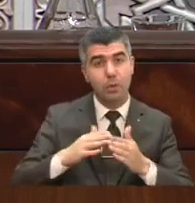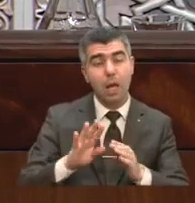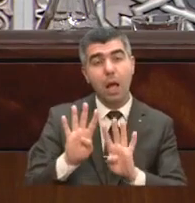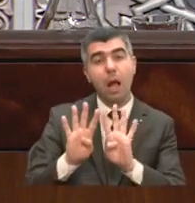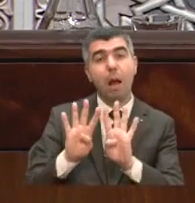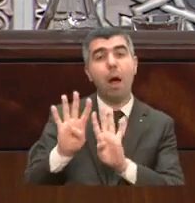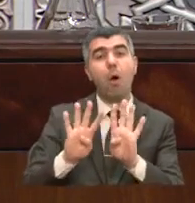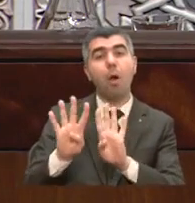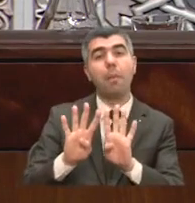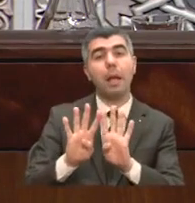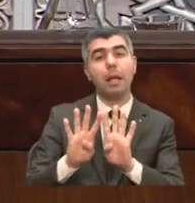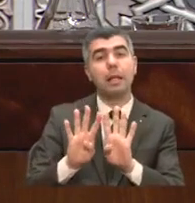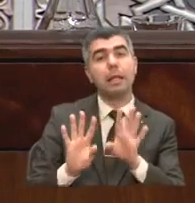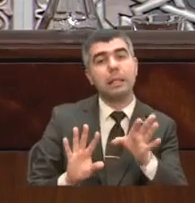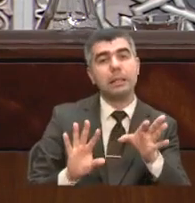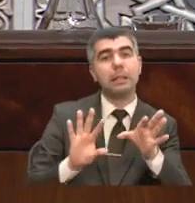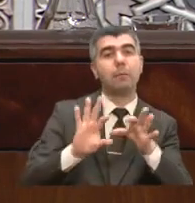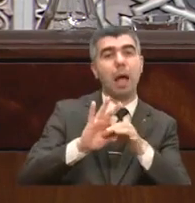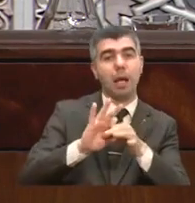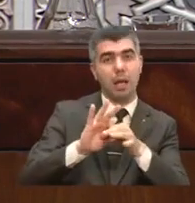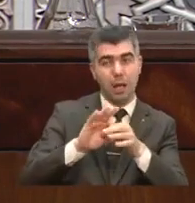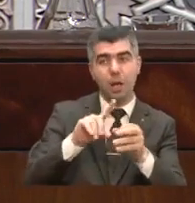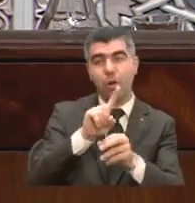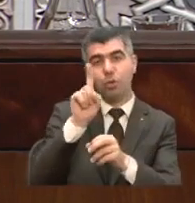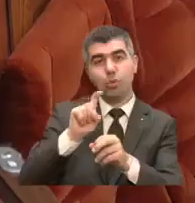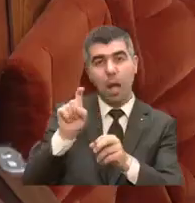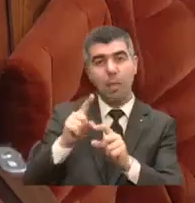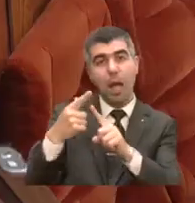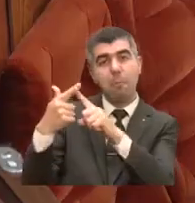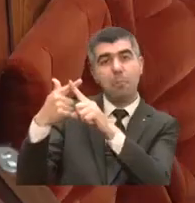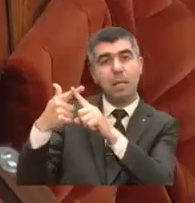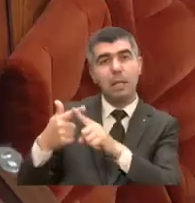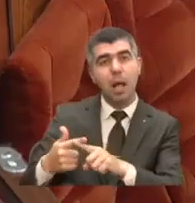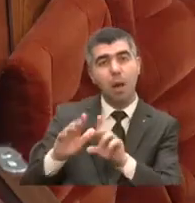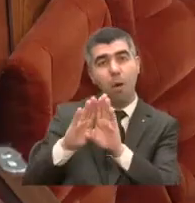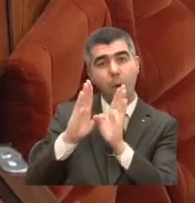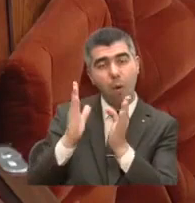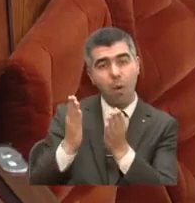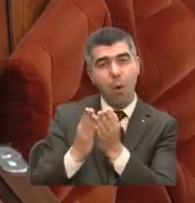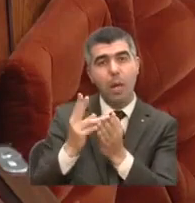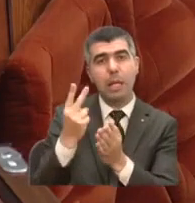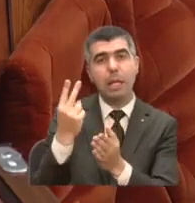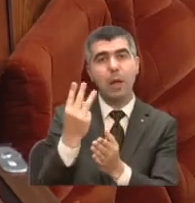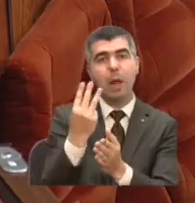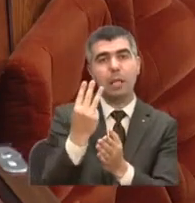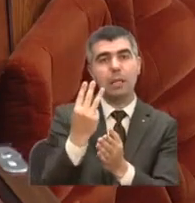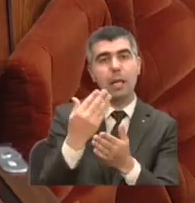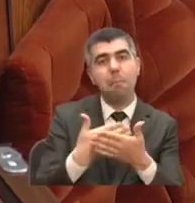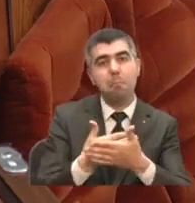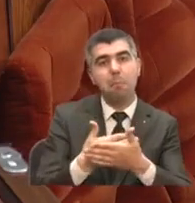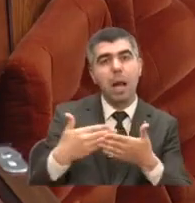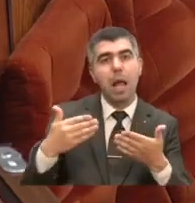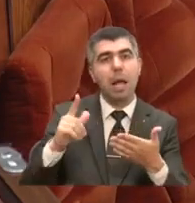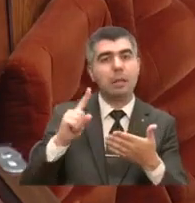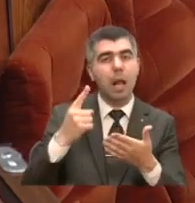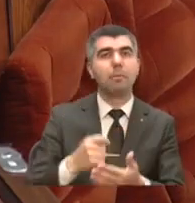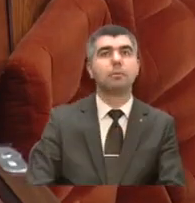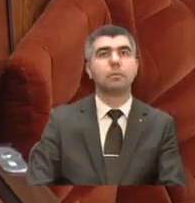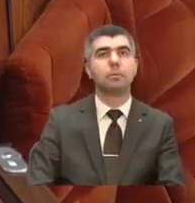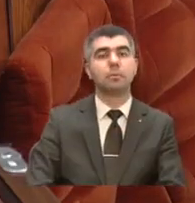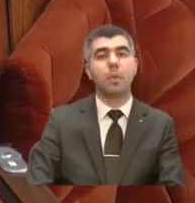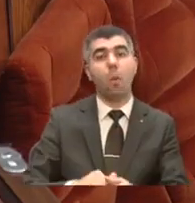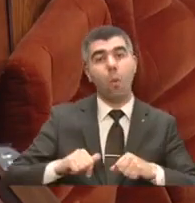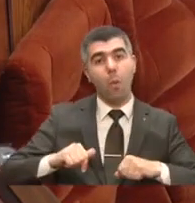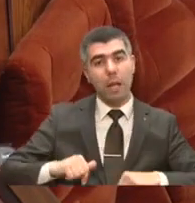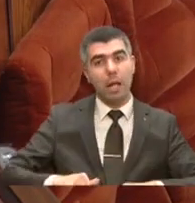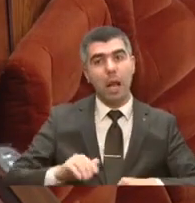مع الجماعات الترابية بواحد الغلاف مالي تقريبا ديال 32 مليار ديال الدرهم. الحصة ديال الوزارة تتجاوز فيها